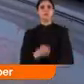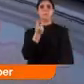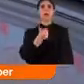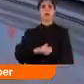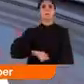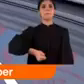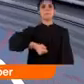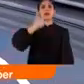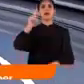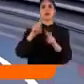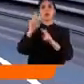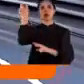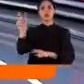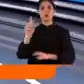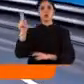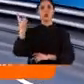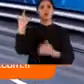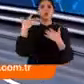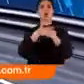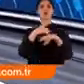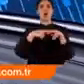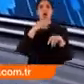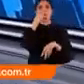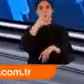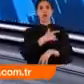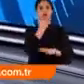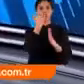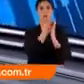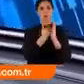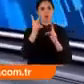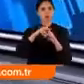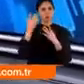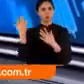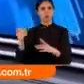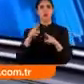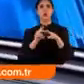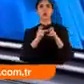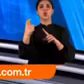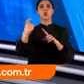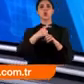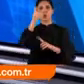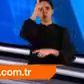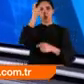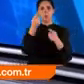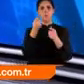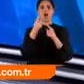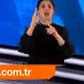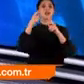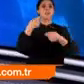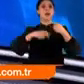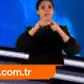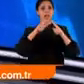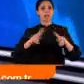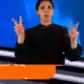Hazine ve Maliye Bakanı Nurettin Nebati dün akşam A Haber'in canlı yayın konuydu. Kur korumalı Türk lirası vadeli mevduat modelinin